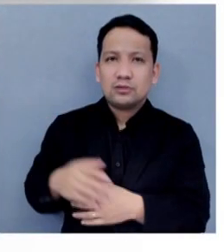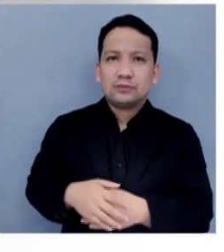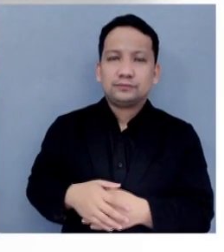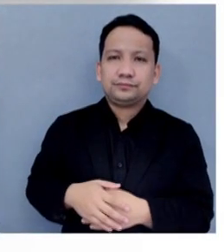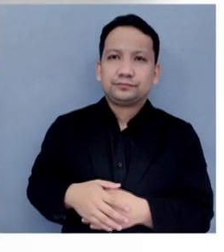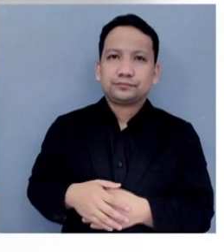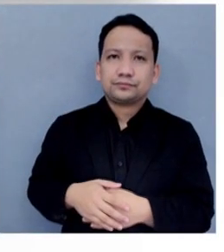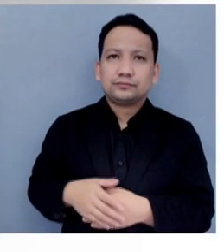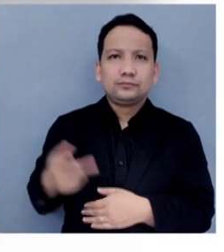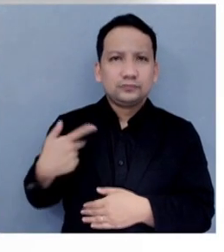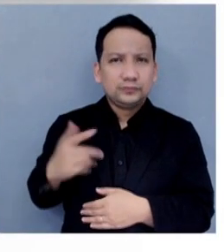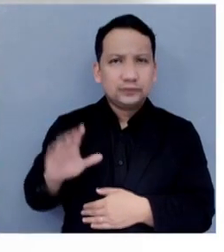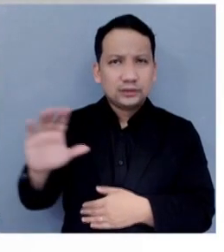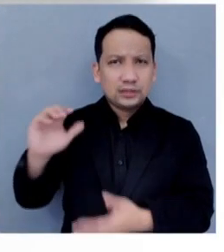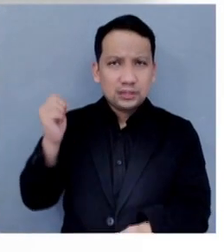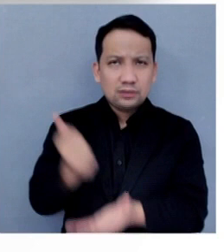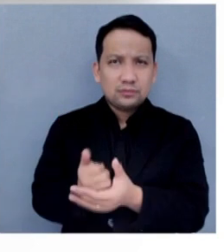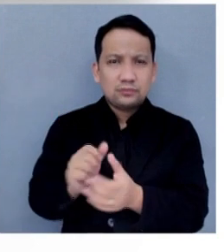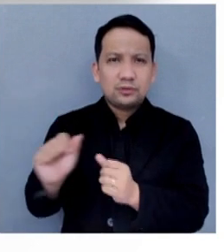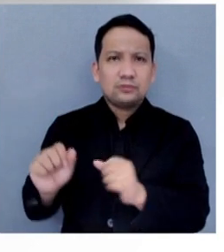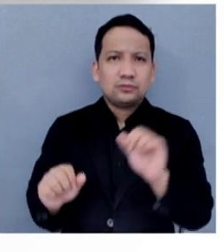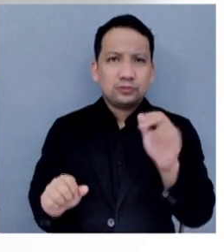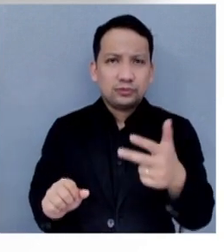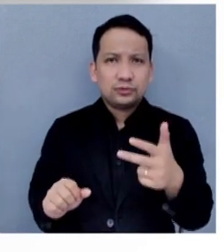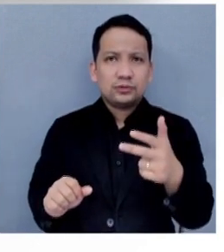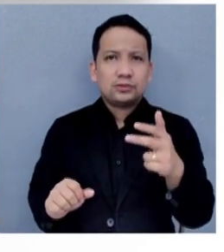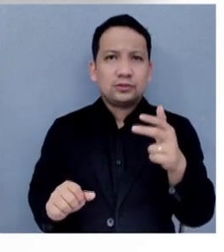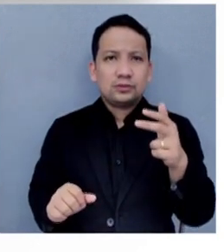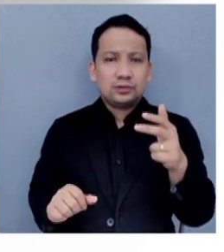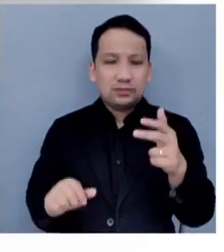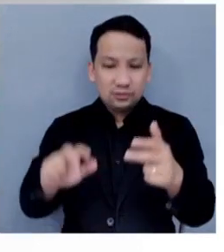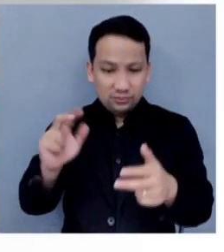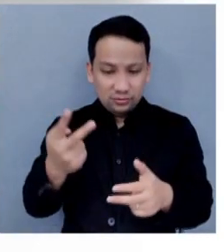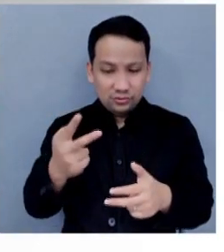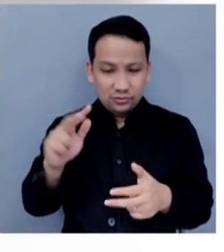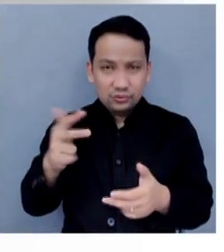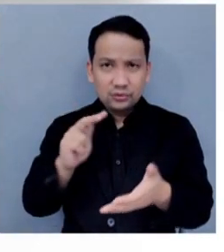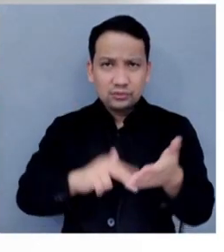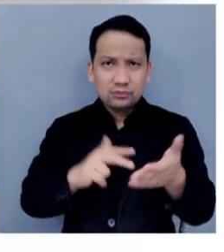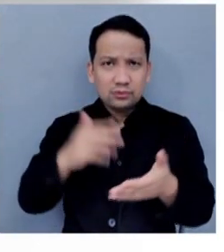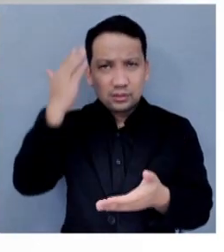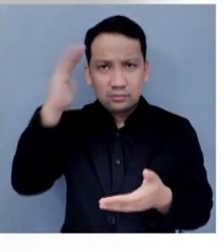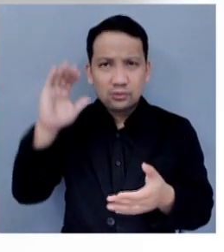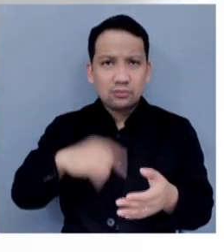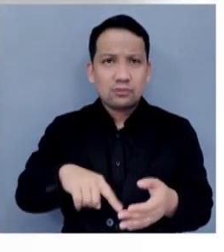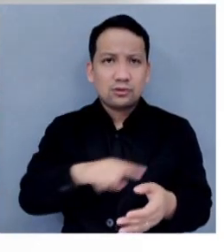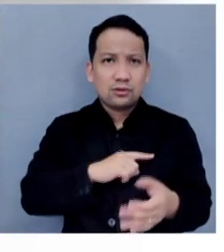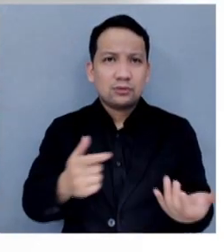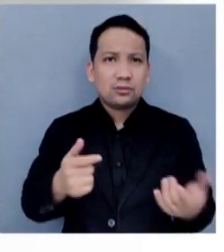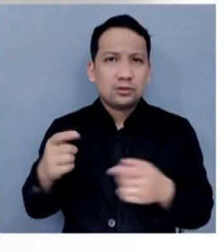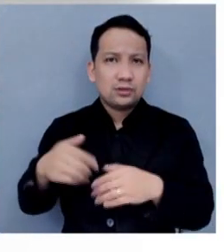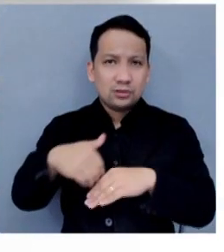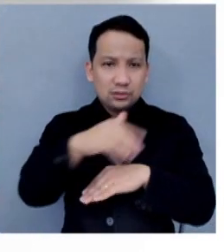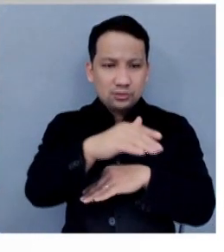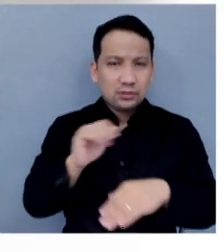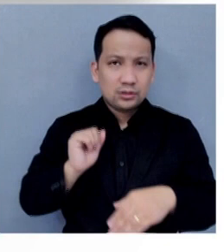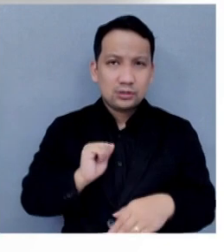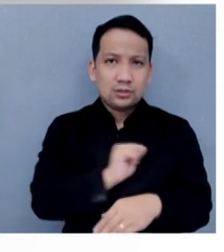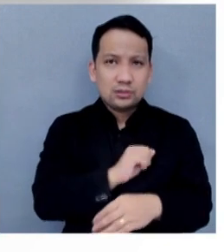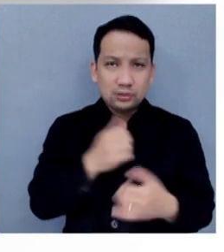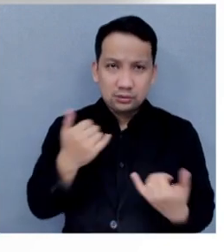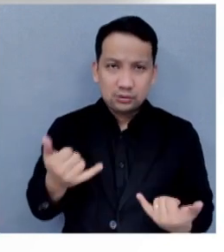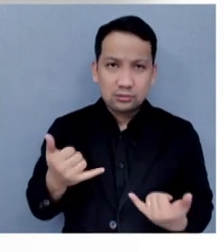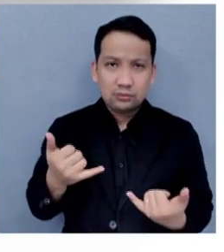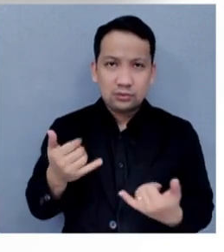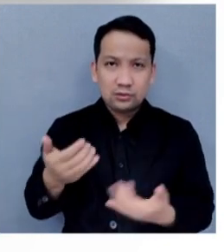Meron na silang laptop on third and final reading. Tangalam ko, pagkakalam ko, na-transmit na sa Senado. Ngayon, i-amend